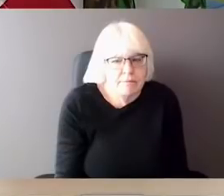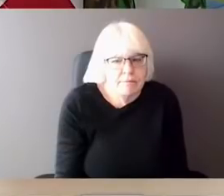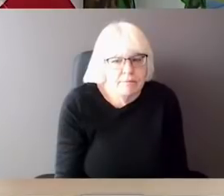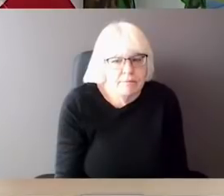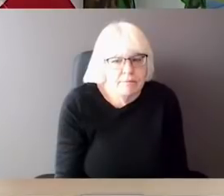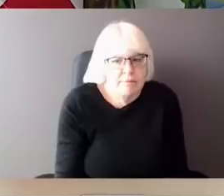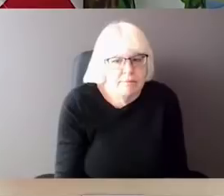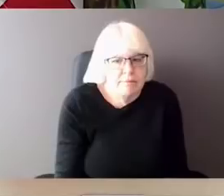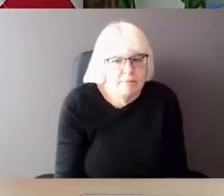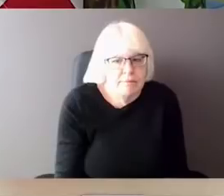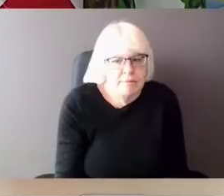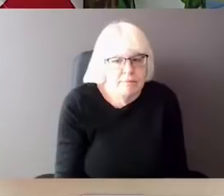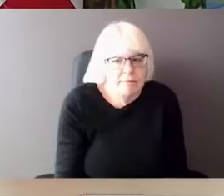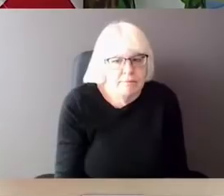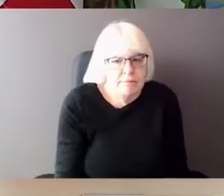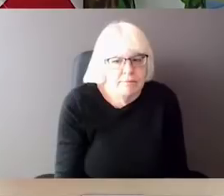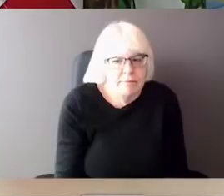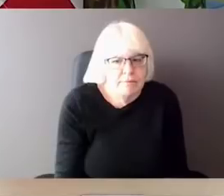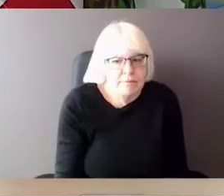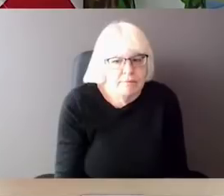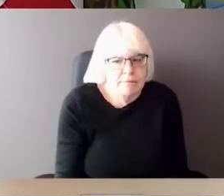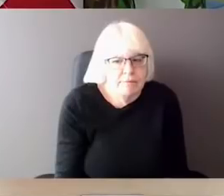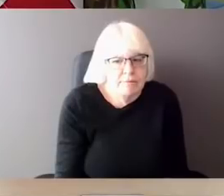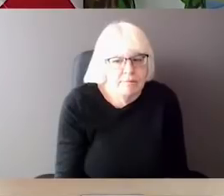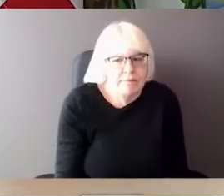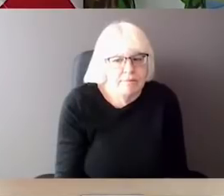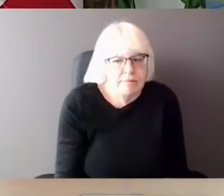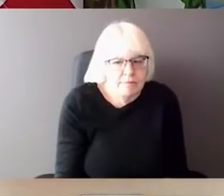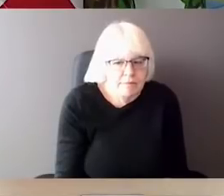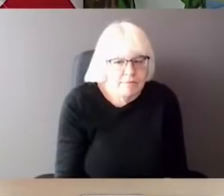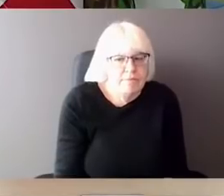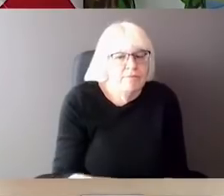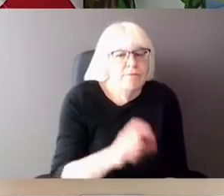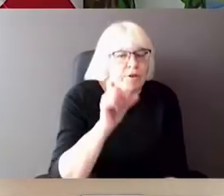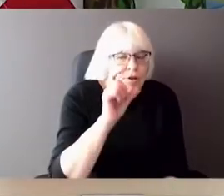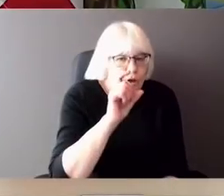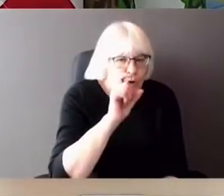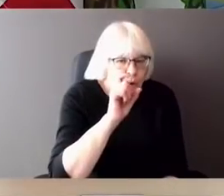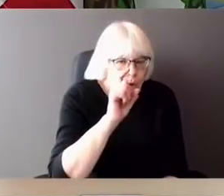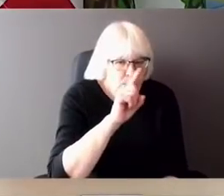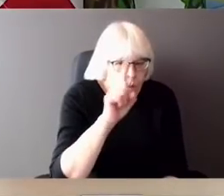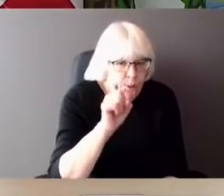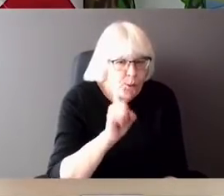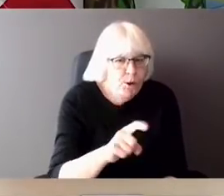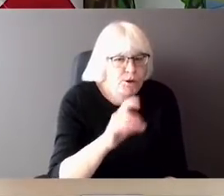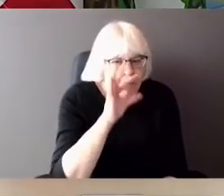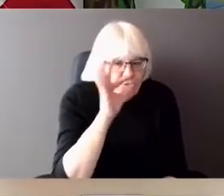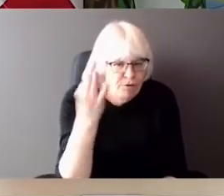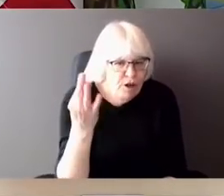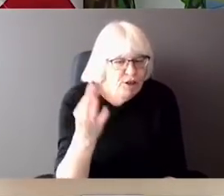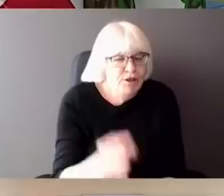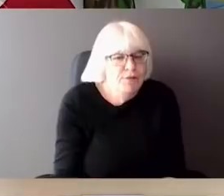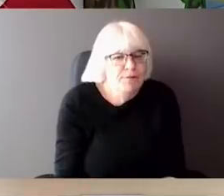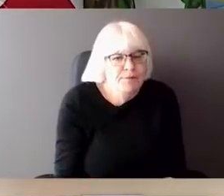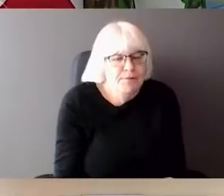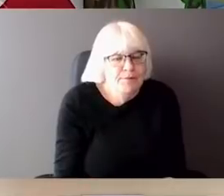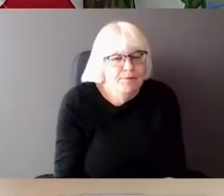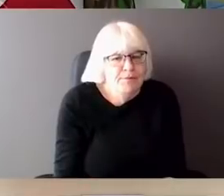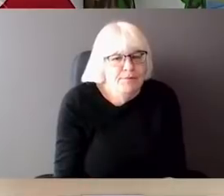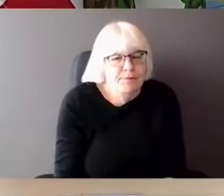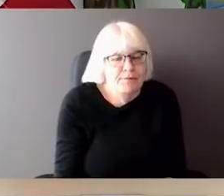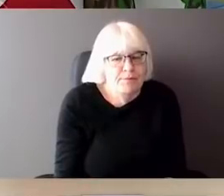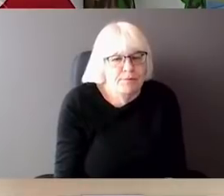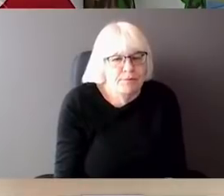Ok, très bien, très bien. Ma prochaine question, ça serait aussi concernant toujours sur ces